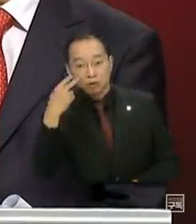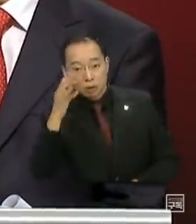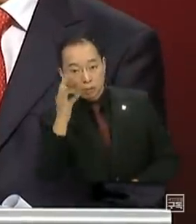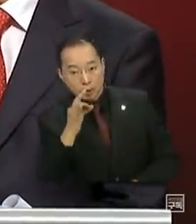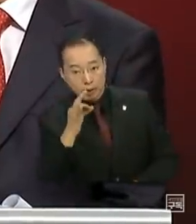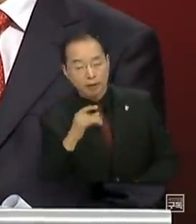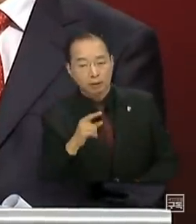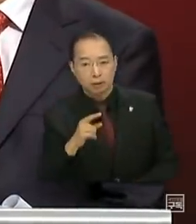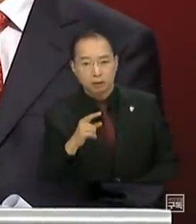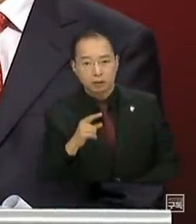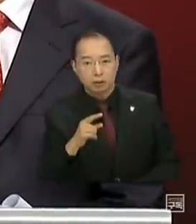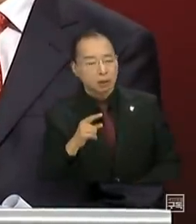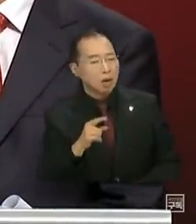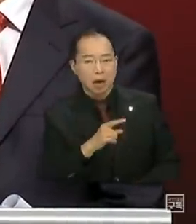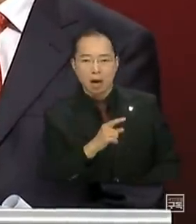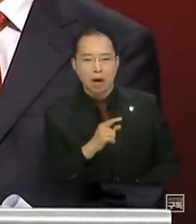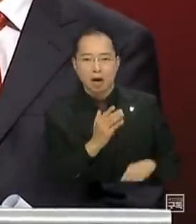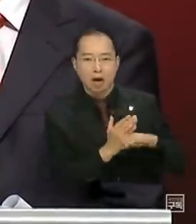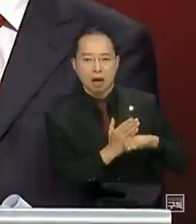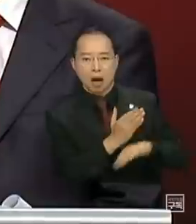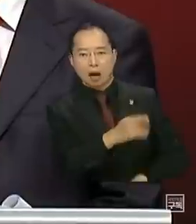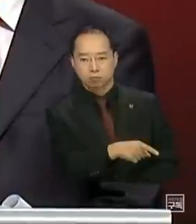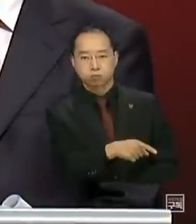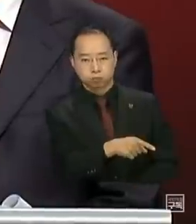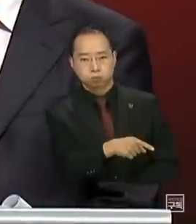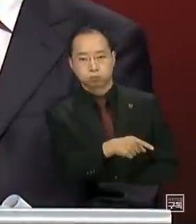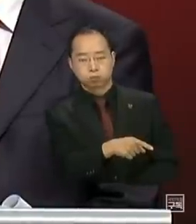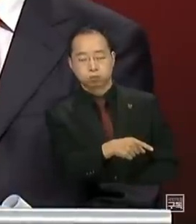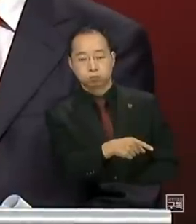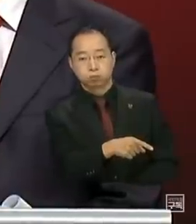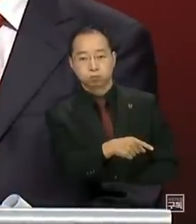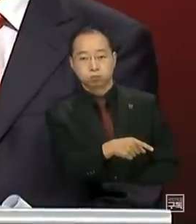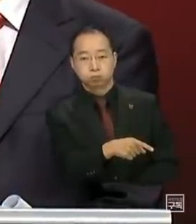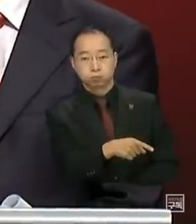레드라인이라고 넘지 말아야 할 선을 마지막 선을 넘었습니다.